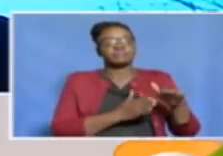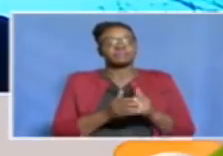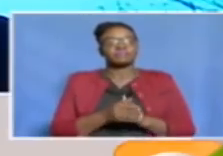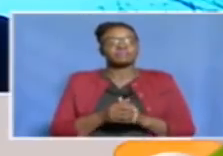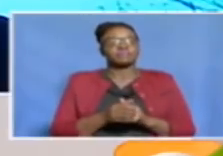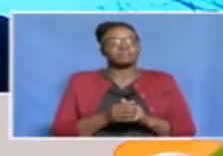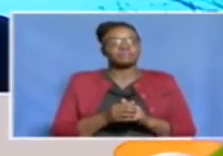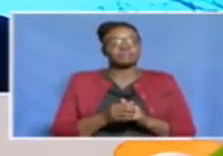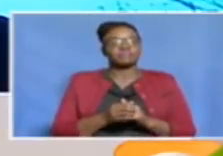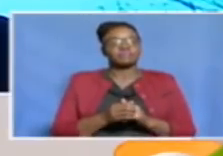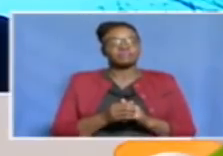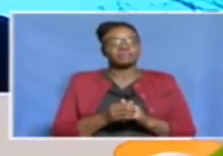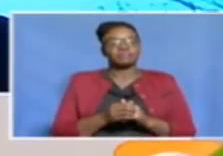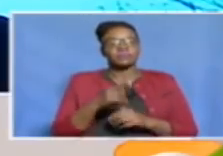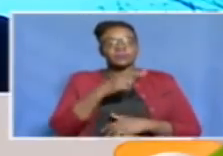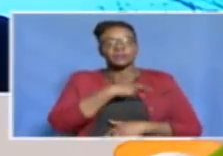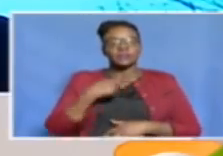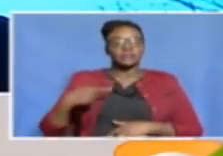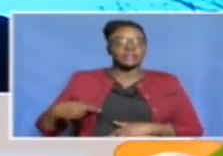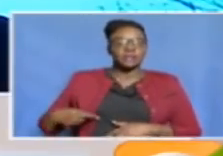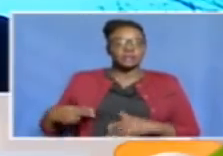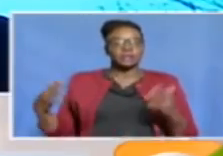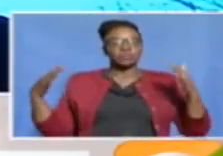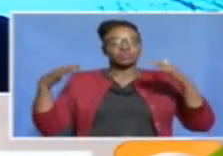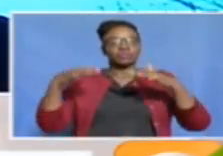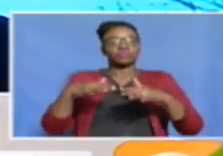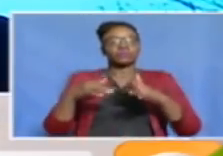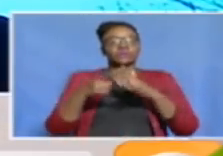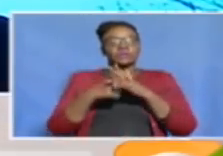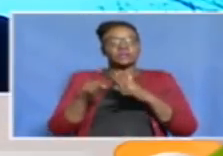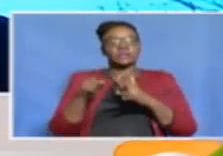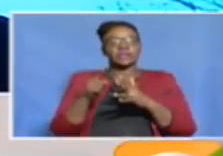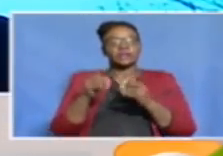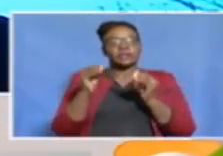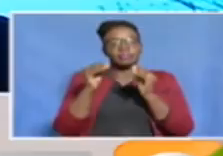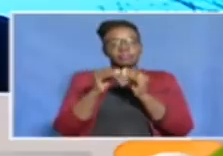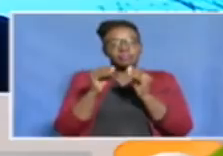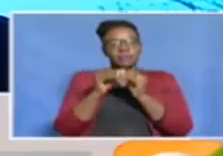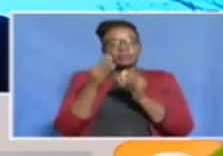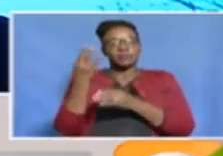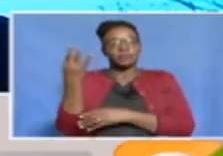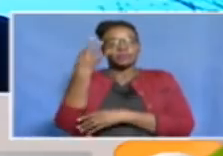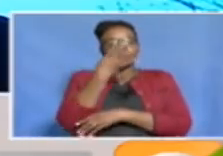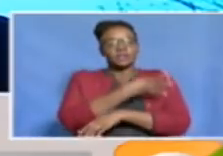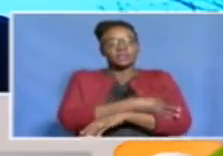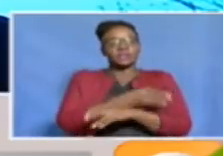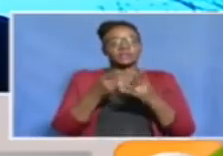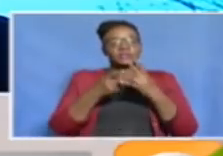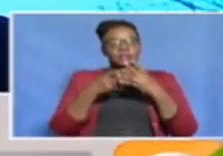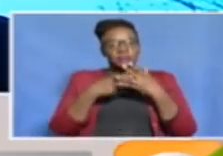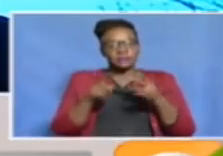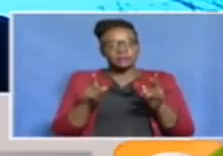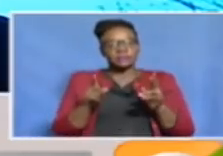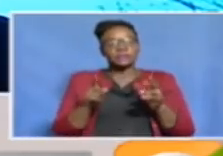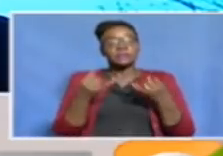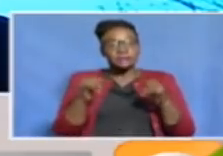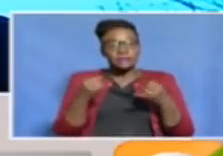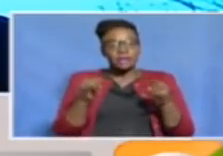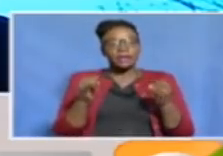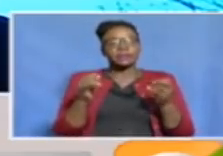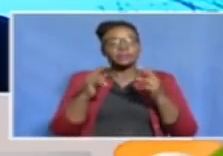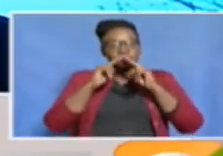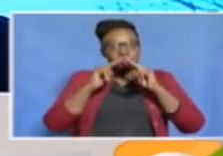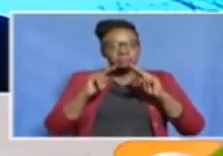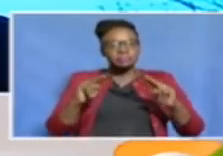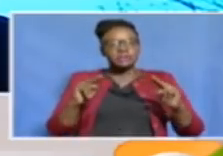Kongamano la makundi ya kidini limeanza mkutano wa siku tatu kujadili mbinu za kuleta maridhiano humu nchini. Kongamano hilo linalohusisha